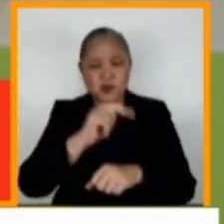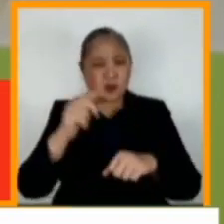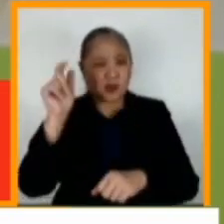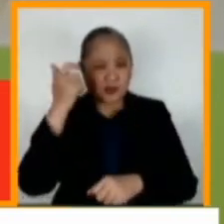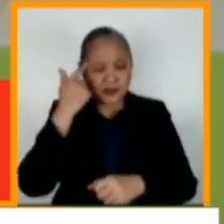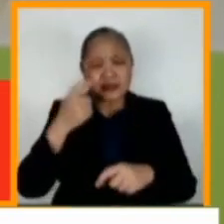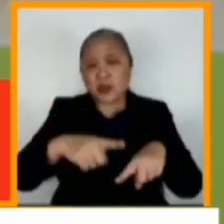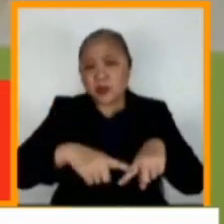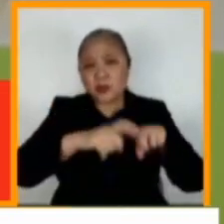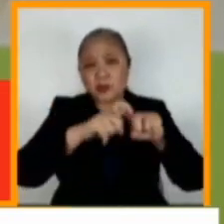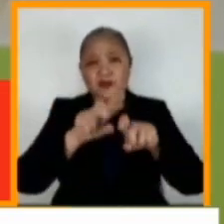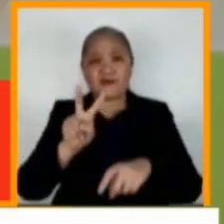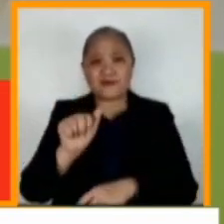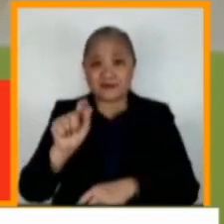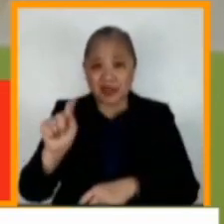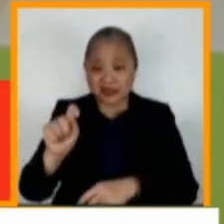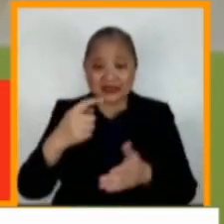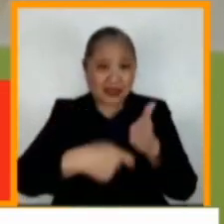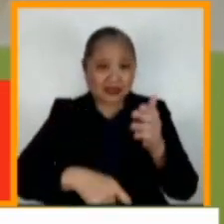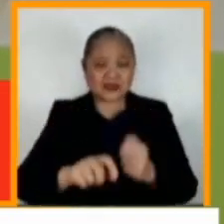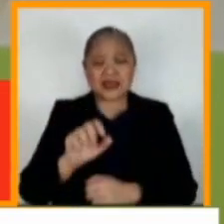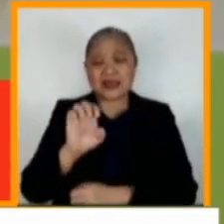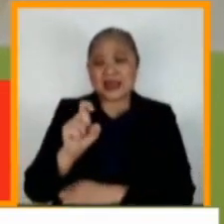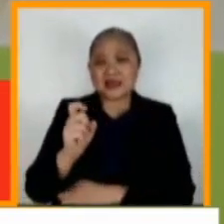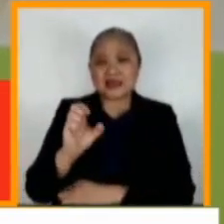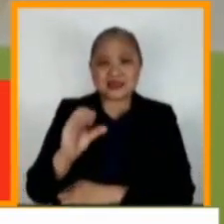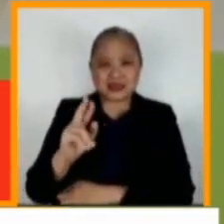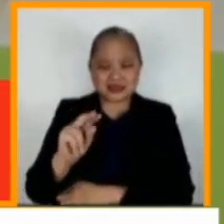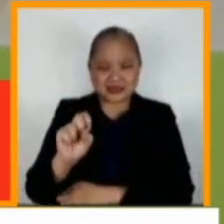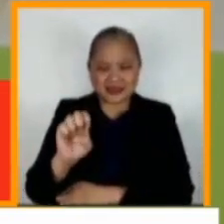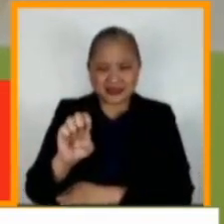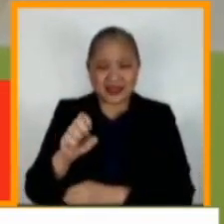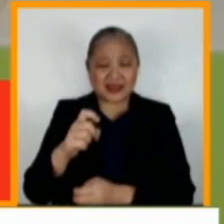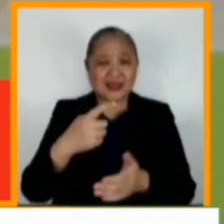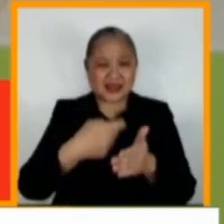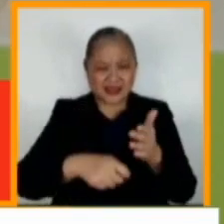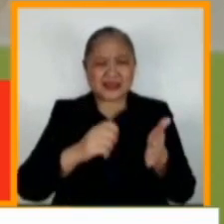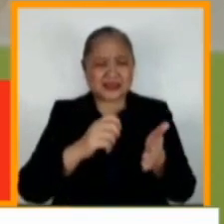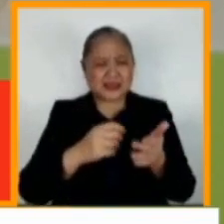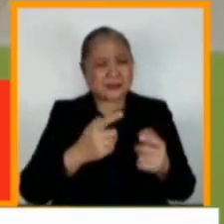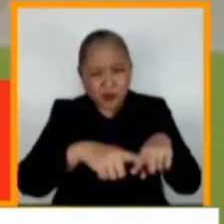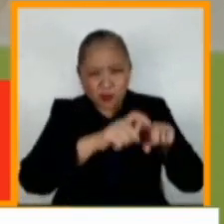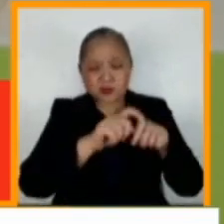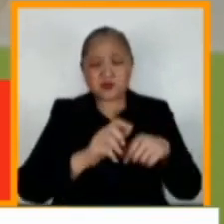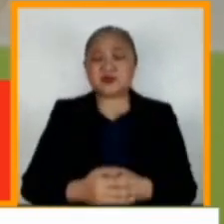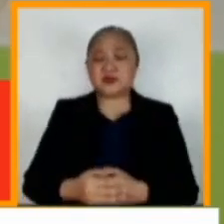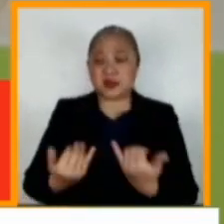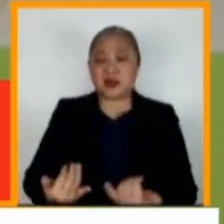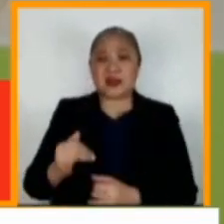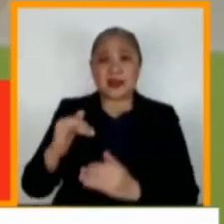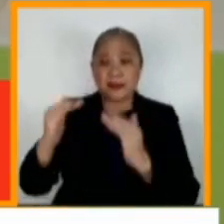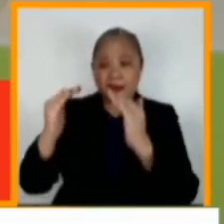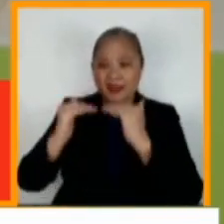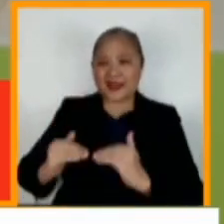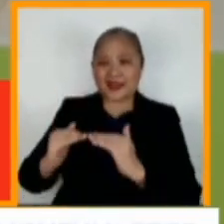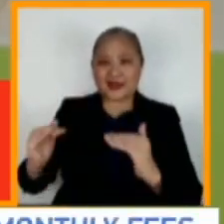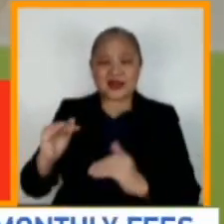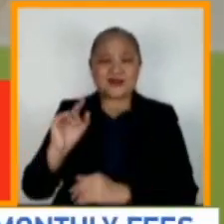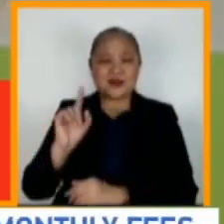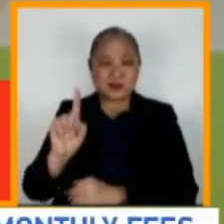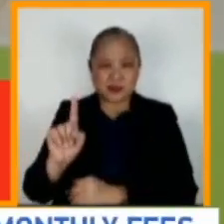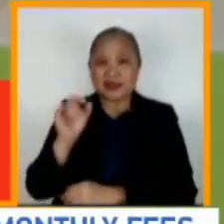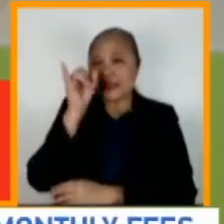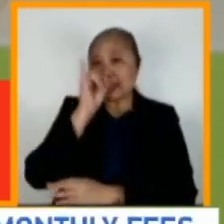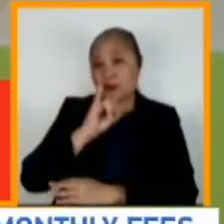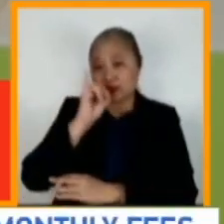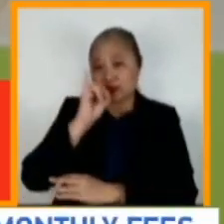oil products. Samantala, ibinaba ng IATF's Alert Level 1 ng Iloilo City na epektibo hanggang March 15. Yan